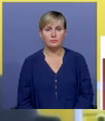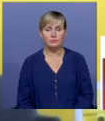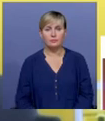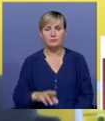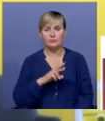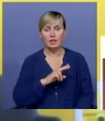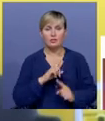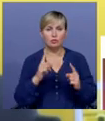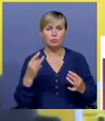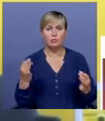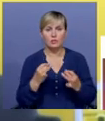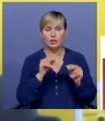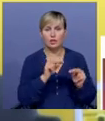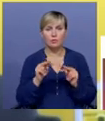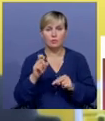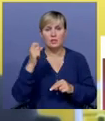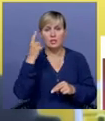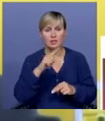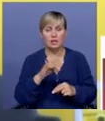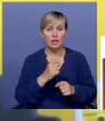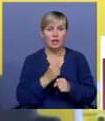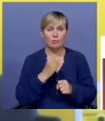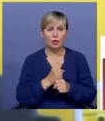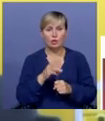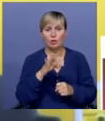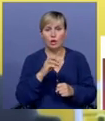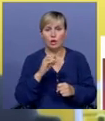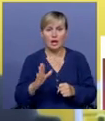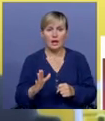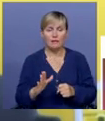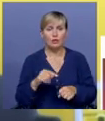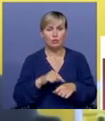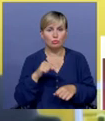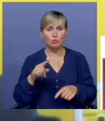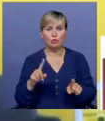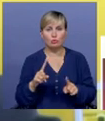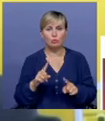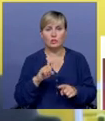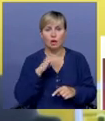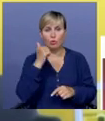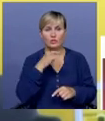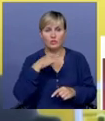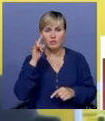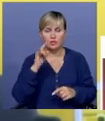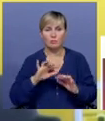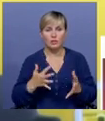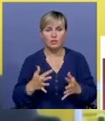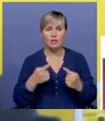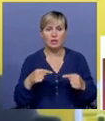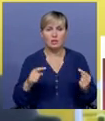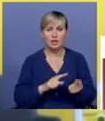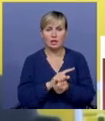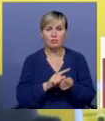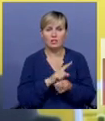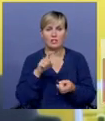Я с особым интересом наблюдал за инициативами и работой Касым-Жомарта Токаева. Чувствуется, что за год в Казахстане произошли значительные